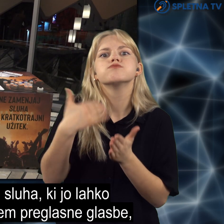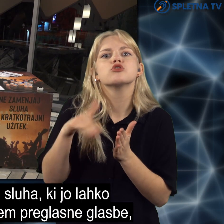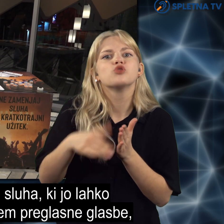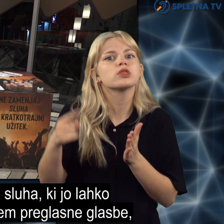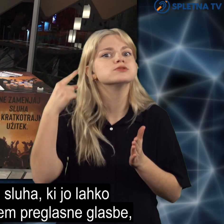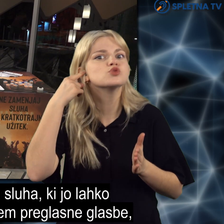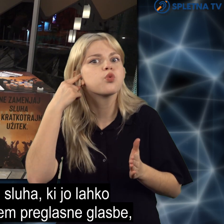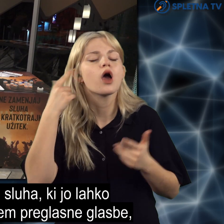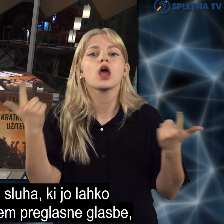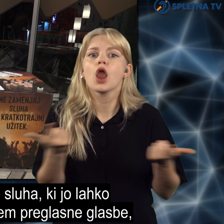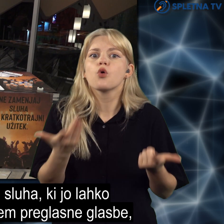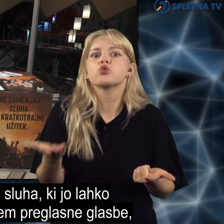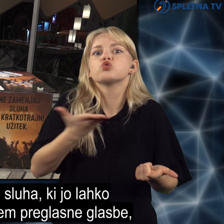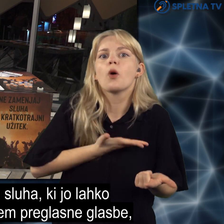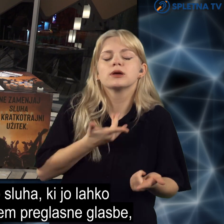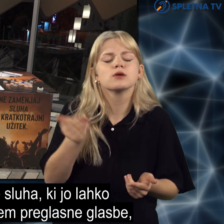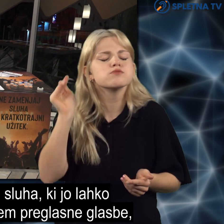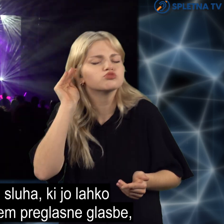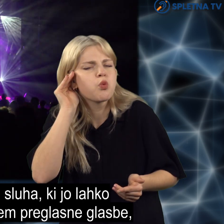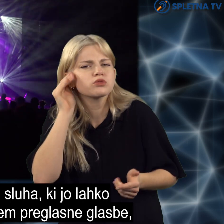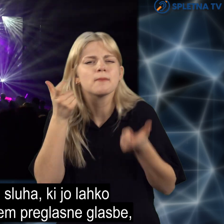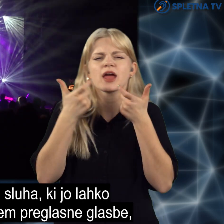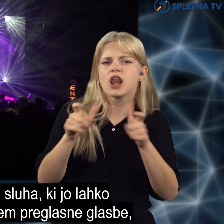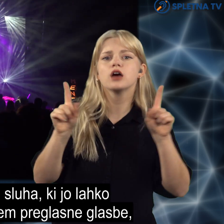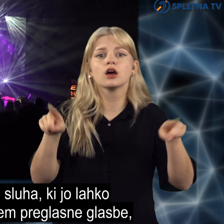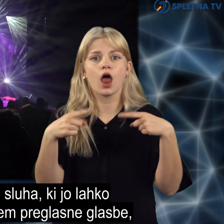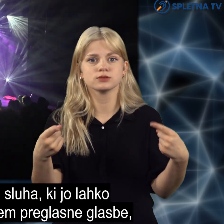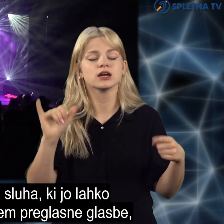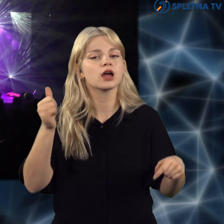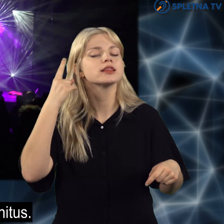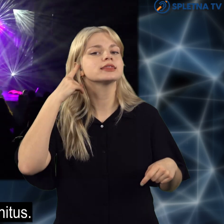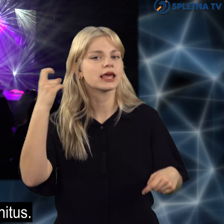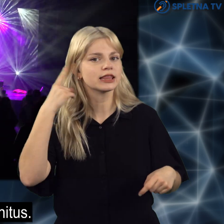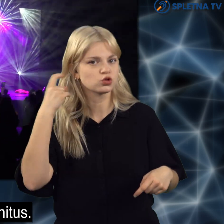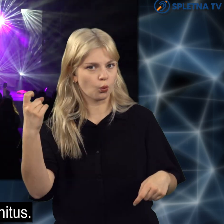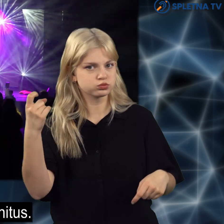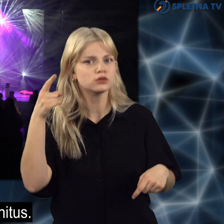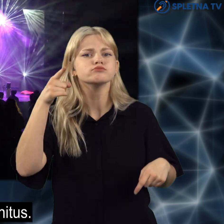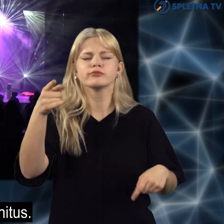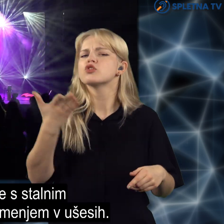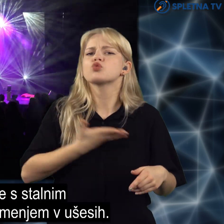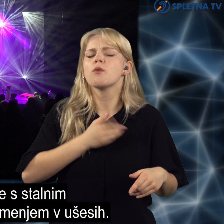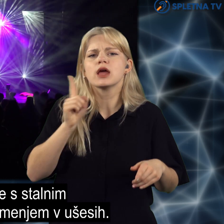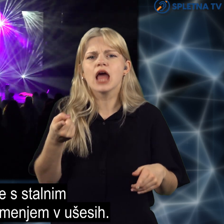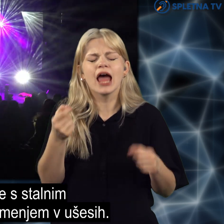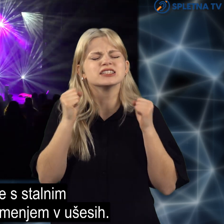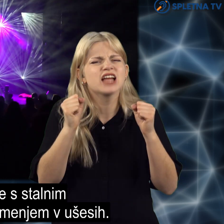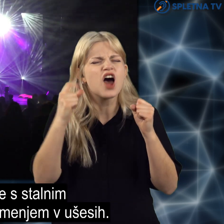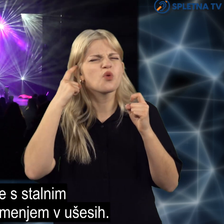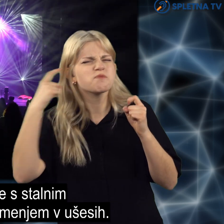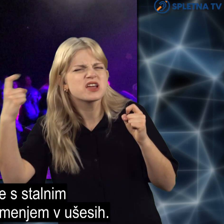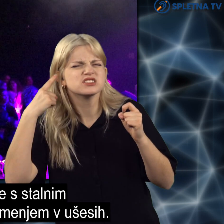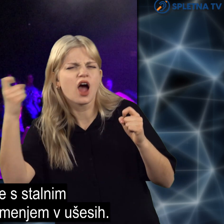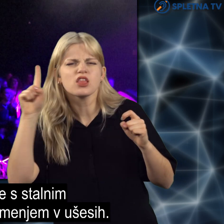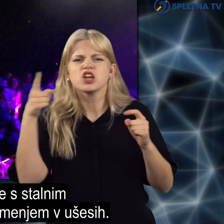Ena od poškodb sluha, ki jo lahko dobimo s poslušanjem preglasne glasbe, je tinnitus. Odraža se s stalnim